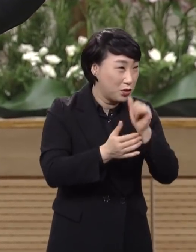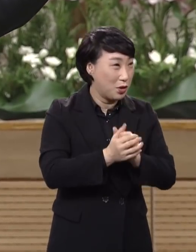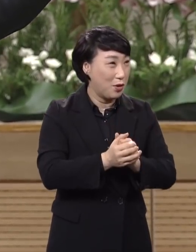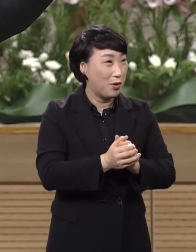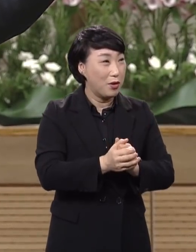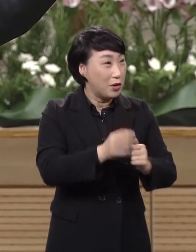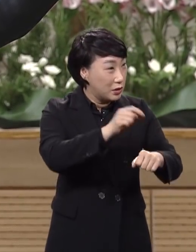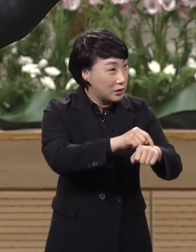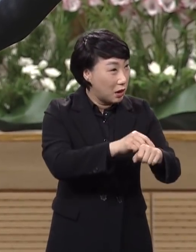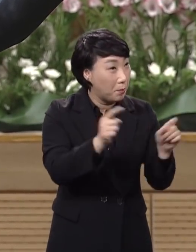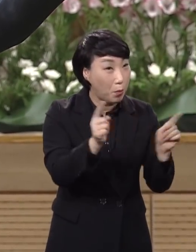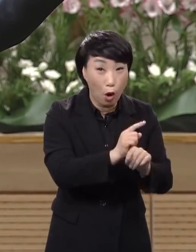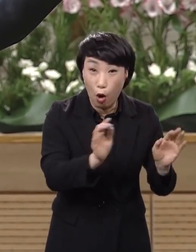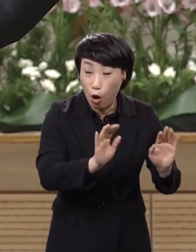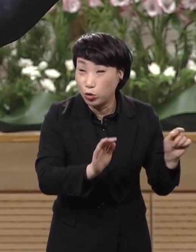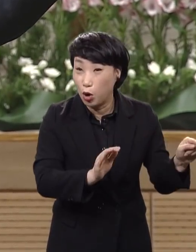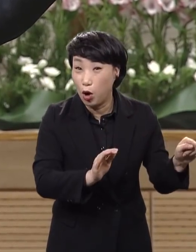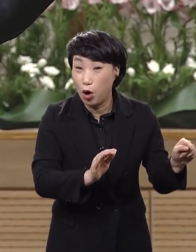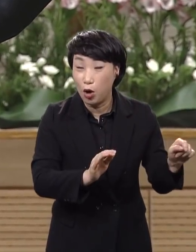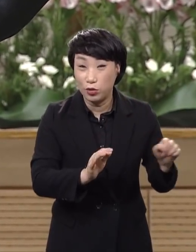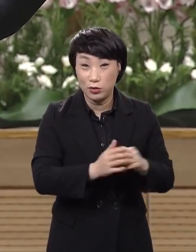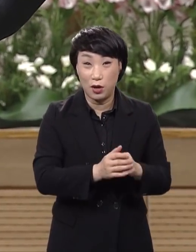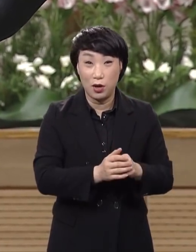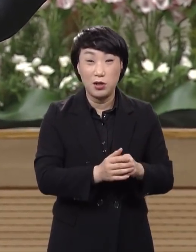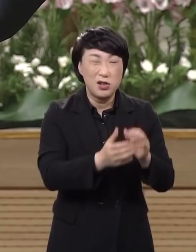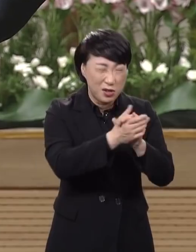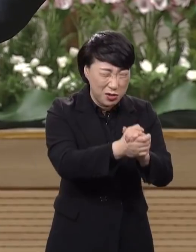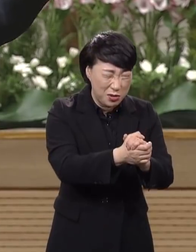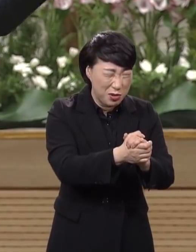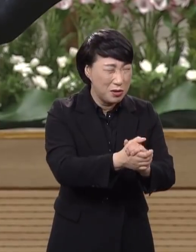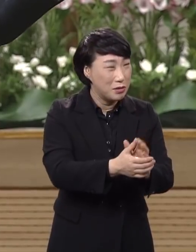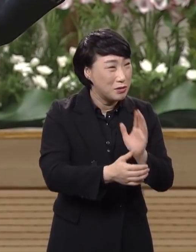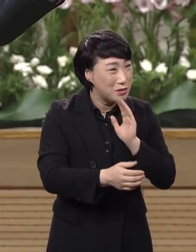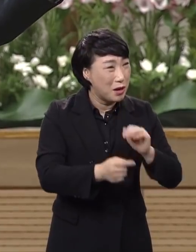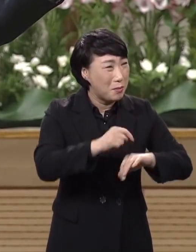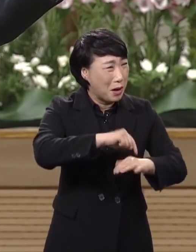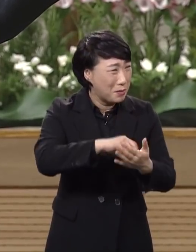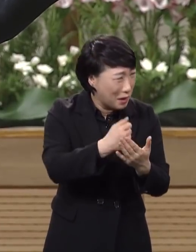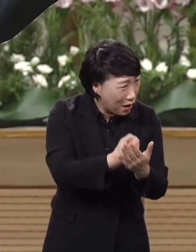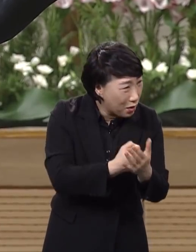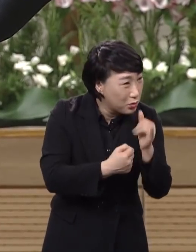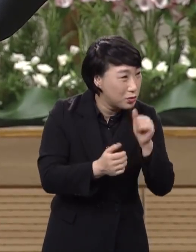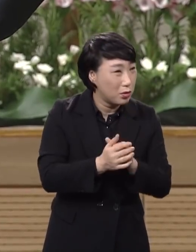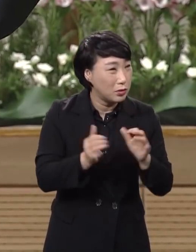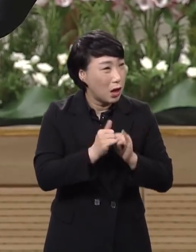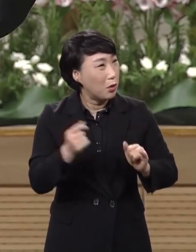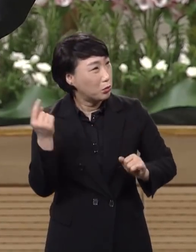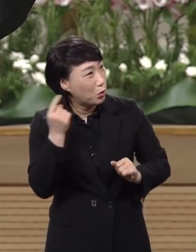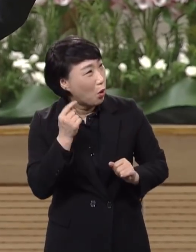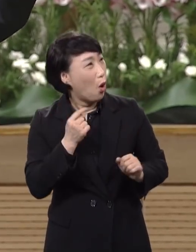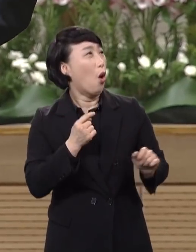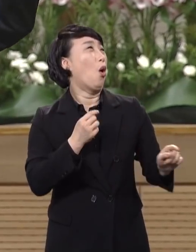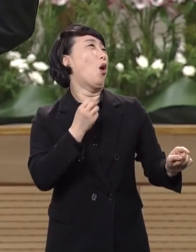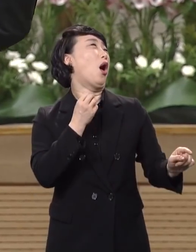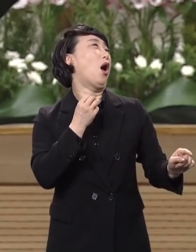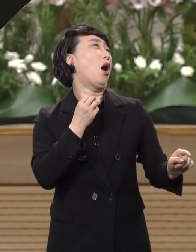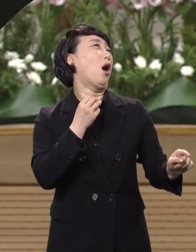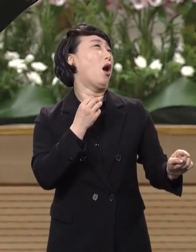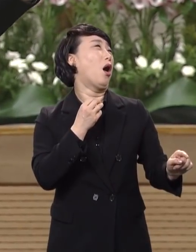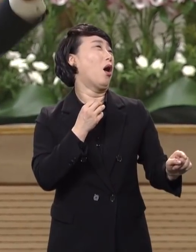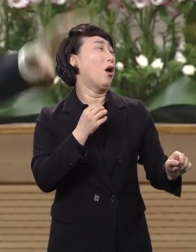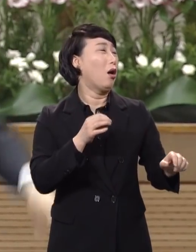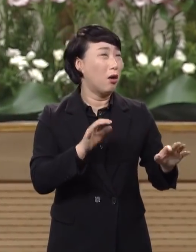그 시간을 변경하지 않습니다. 그 기도는 정말로 애절합니다. 모든 사람이 다